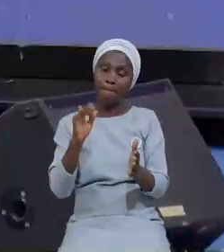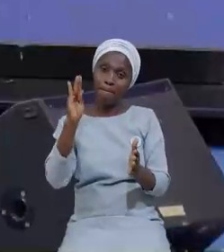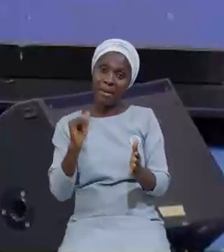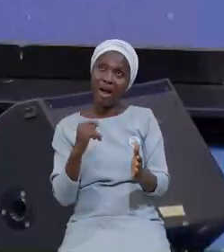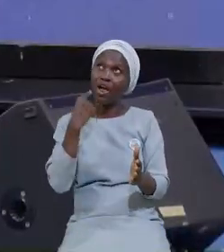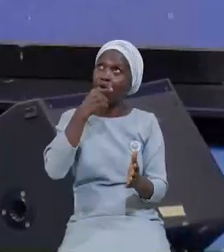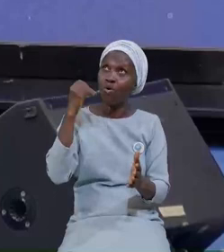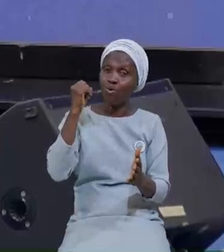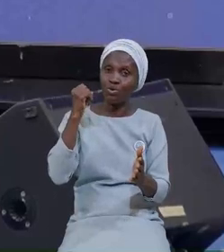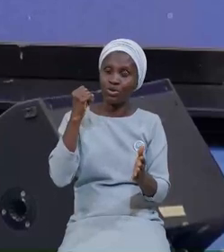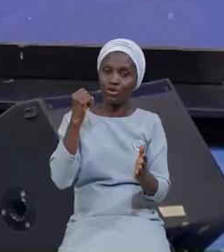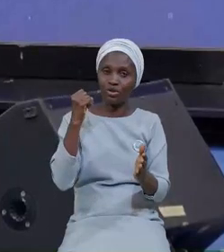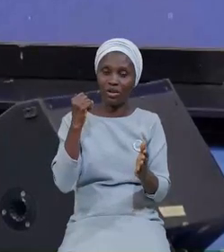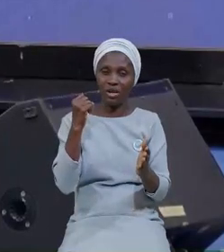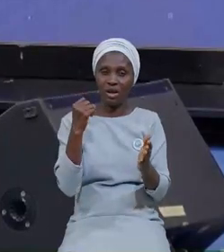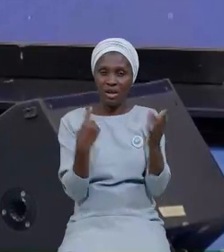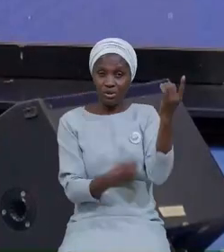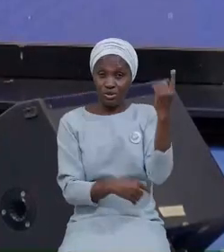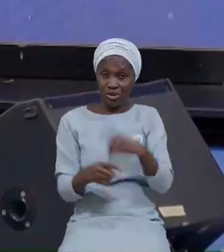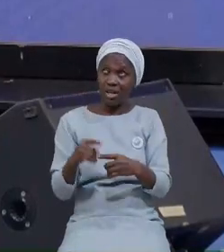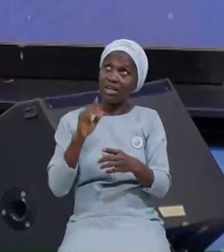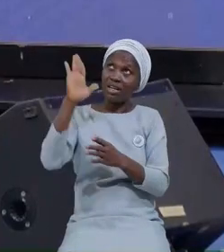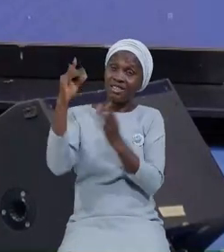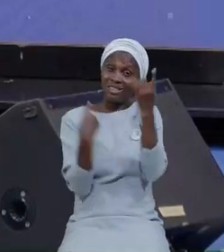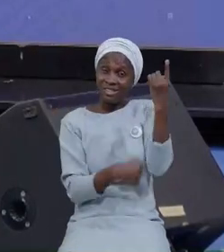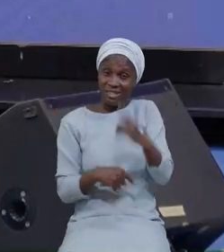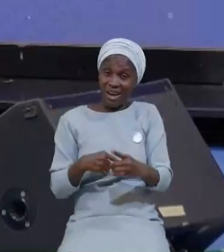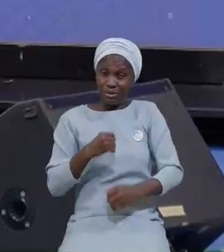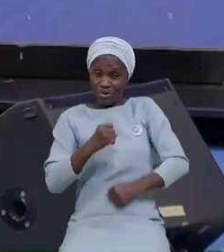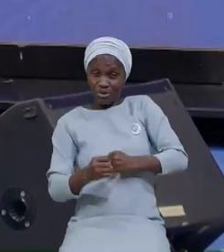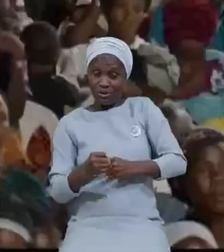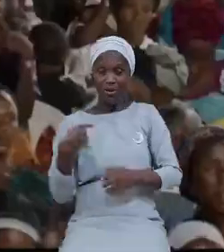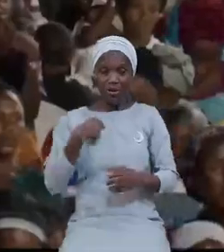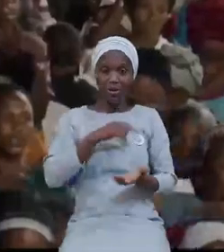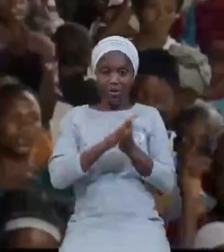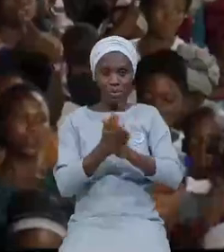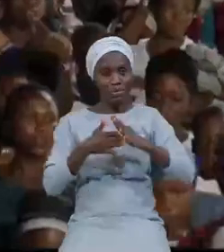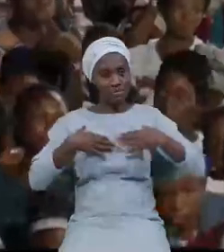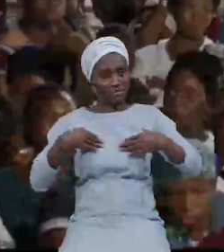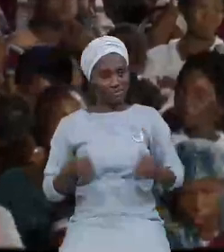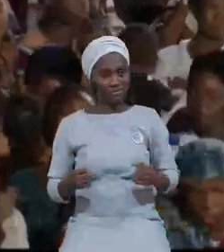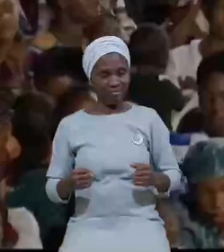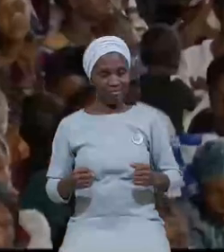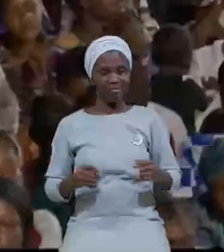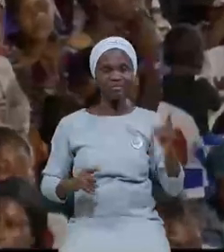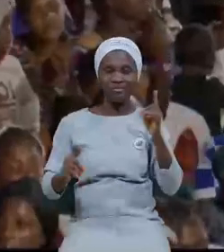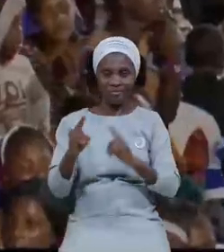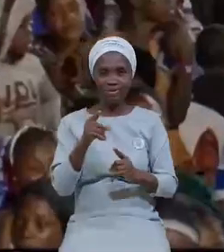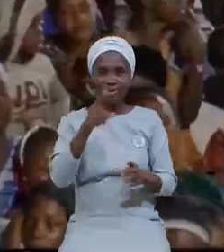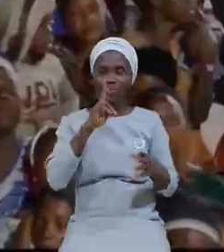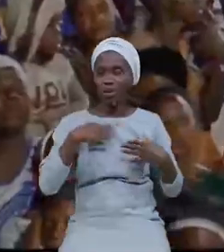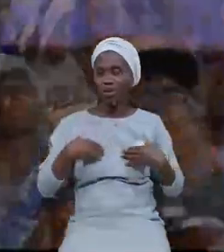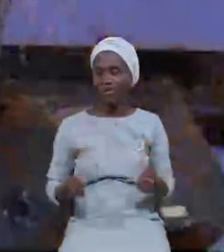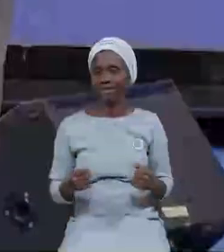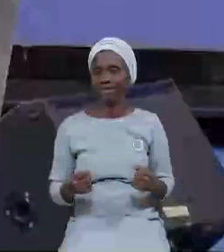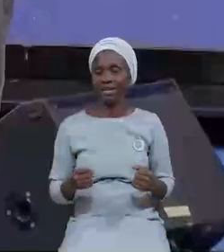s maîtrissus vous avez été guéris lui pas s maî lui pas les maî duquel